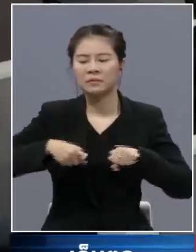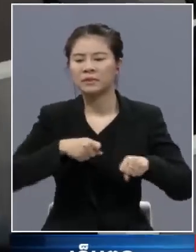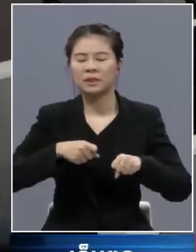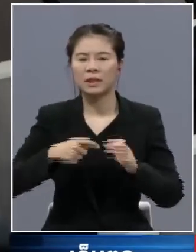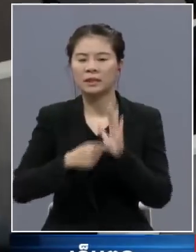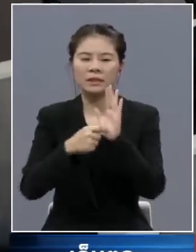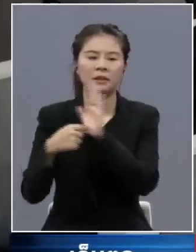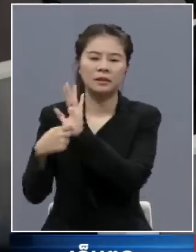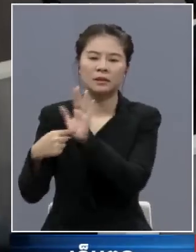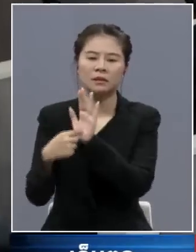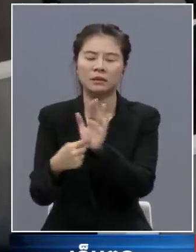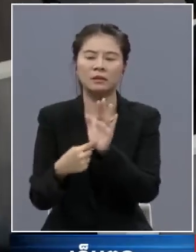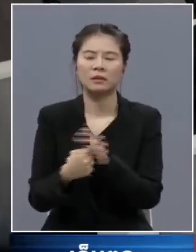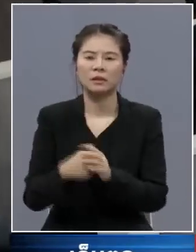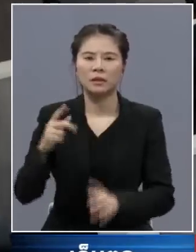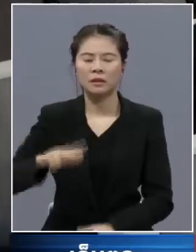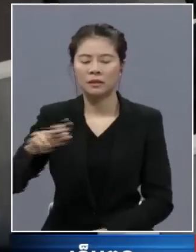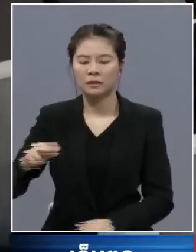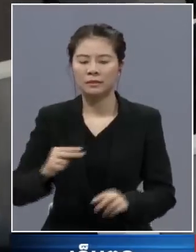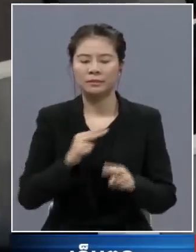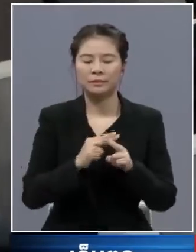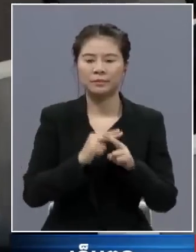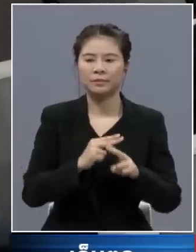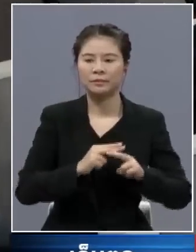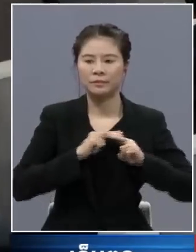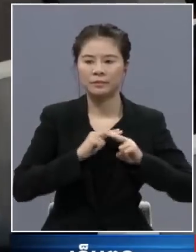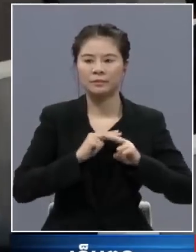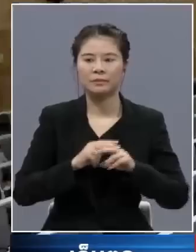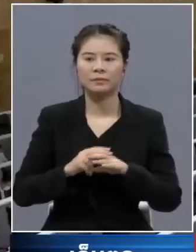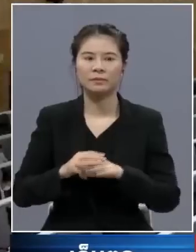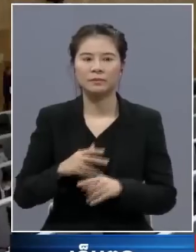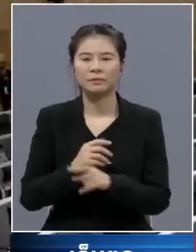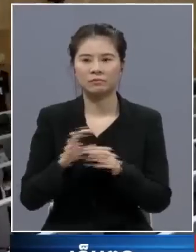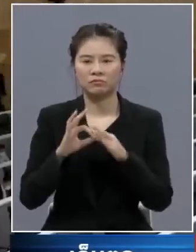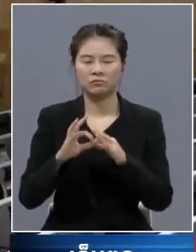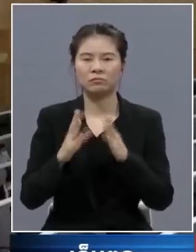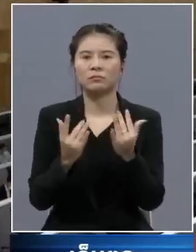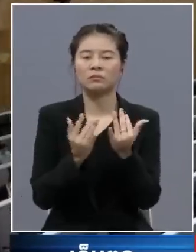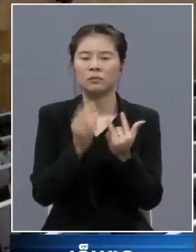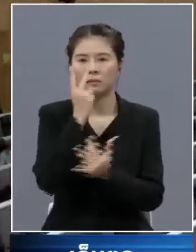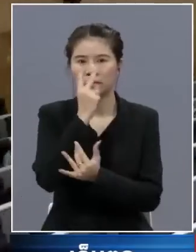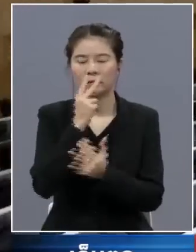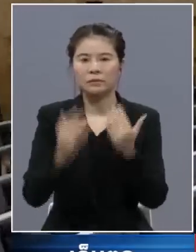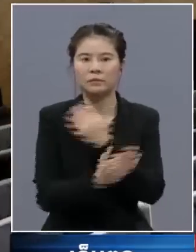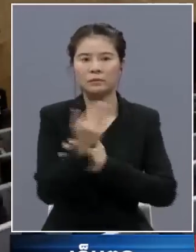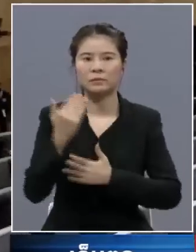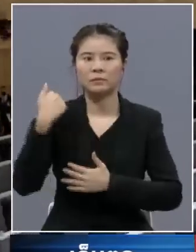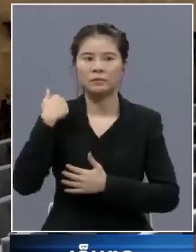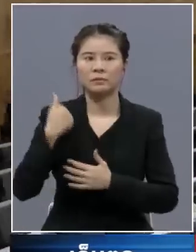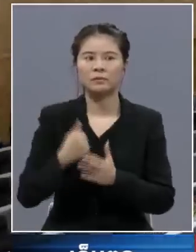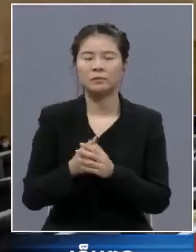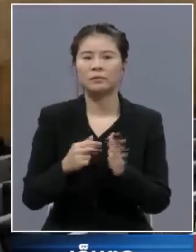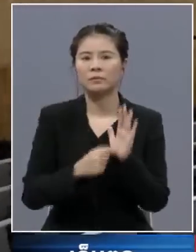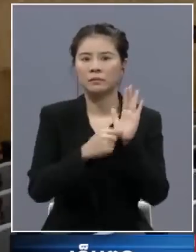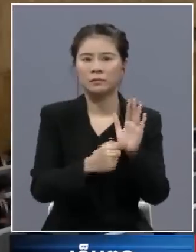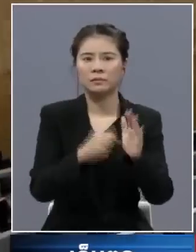งไม่คิดว่ากลุ่มของเพื่อไทยจะเสนอของตัวเองหรือว่าก้าวไกลเสนอของตัวเองแบบนั้นเดี๋ยวเสียงมันจะแตกกันมีโอกาสว่าคนที่เสนอของพรรคอื่